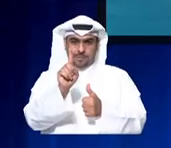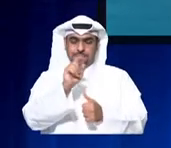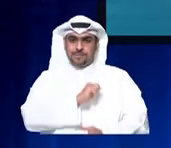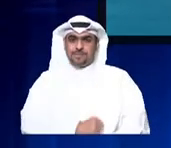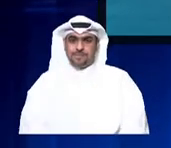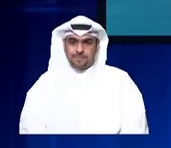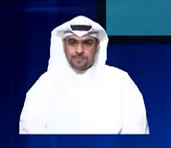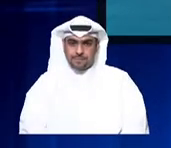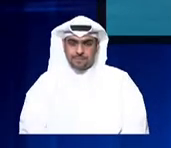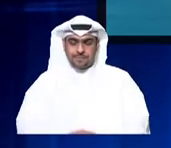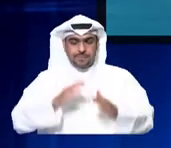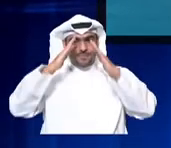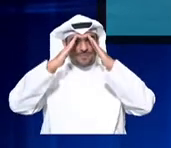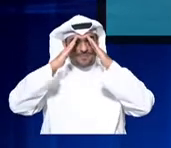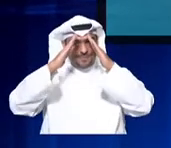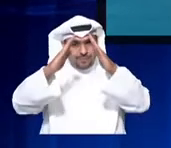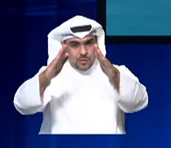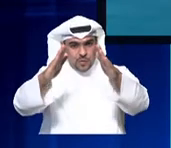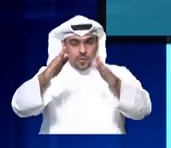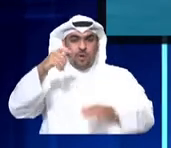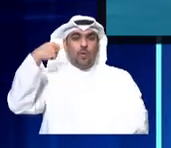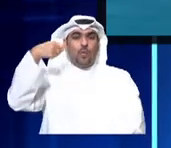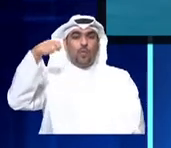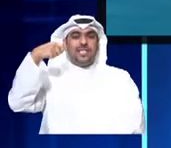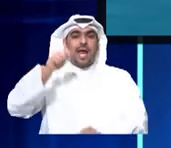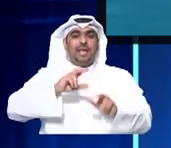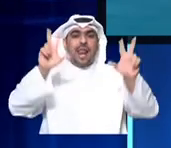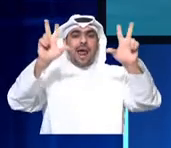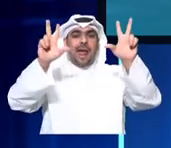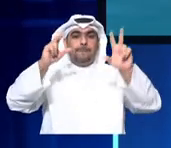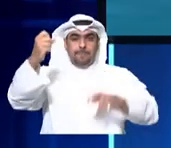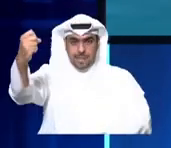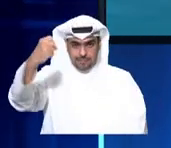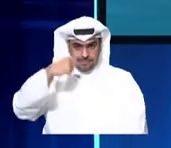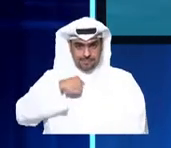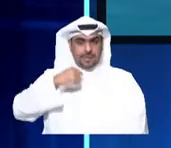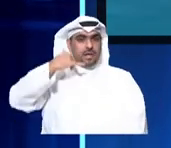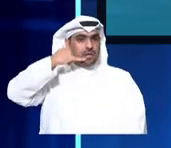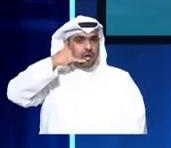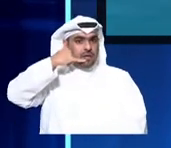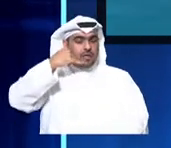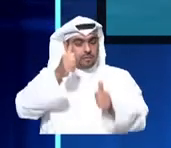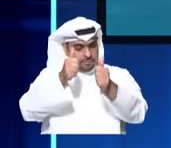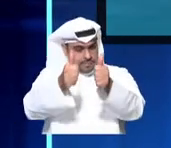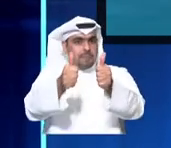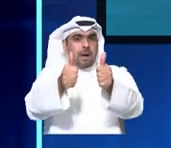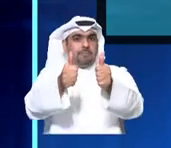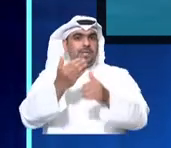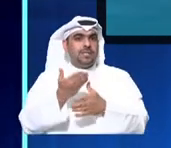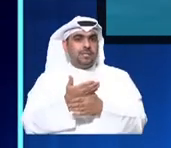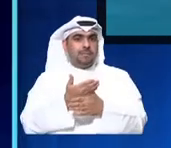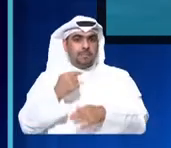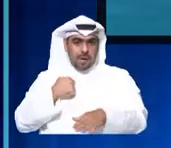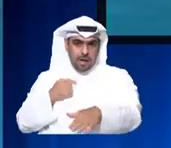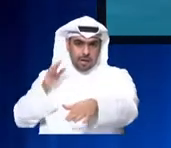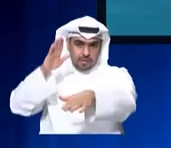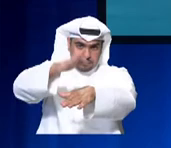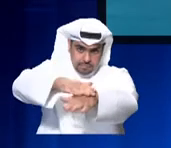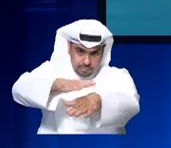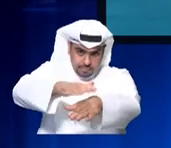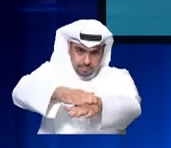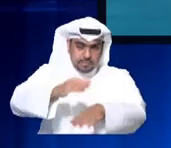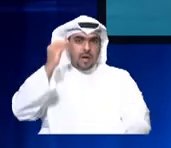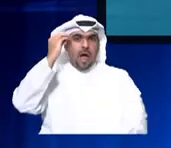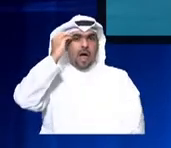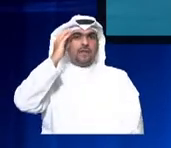أثني على اتصالكم وعلى اهتمامكم في هذا الموضوع. يقوم بنك الكويت المركزي بتوجيه عملاء البنوك نحو استخدام